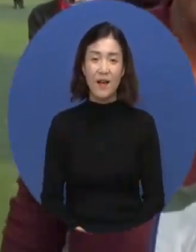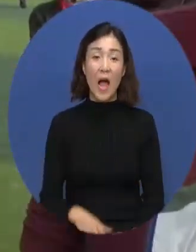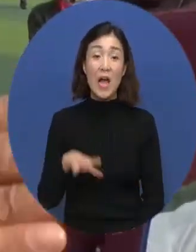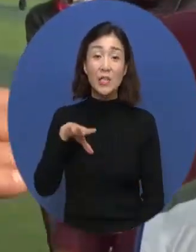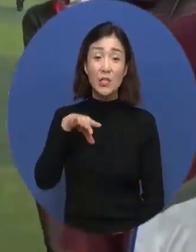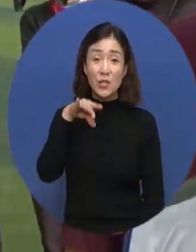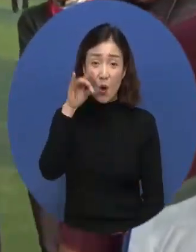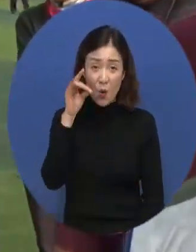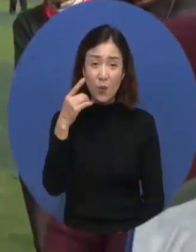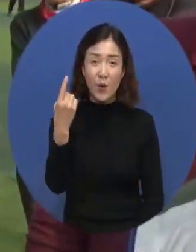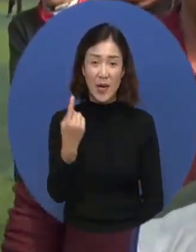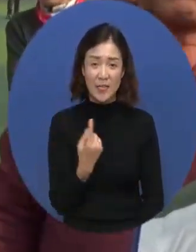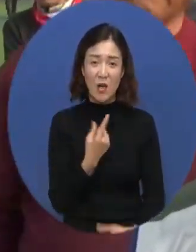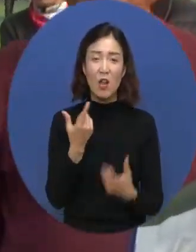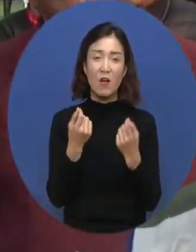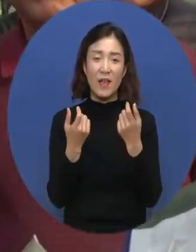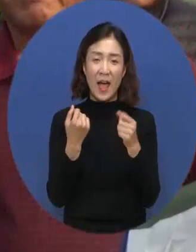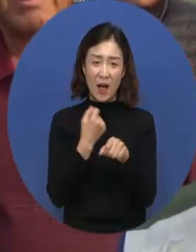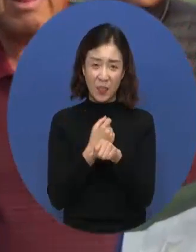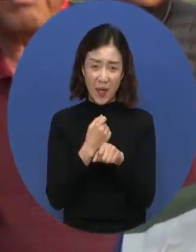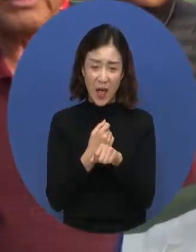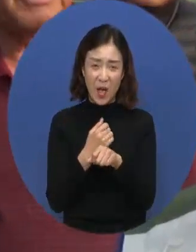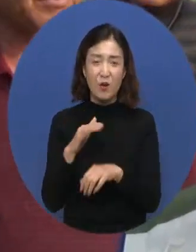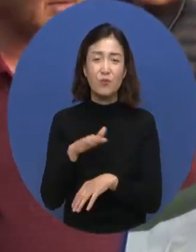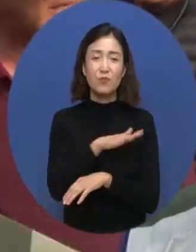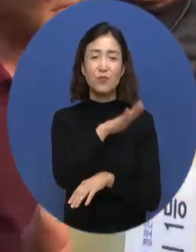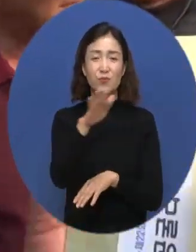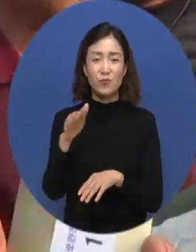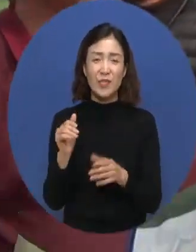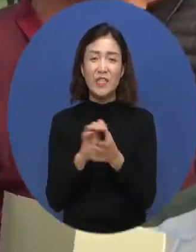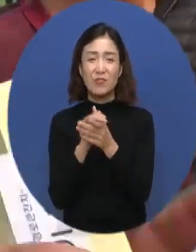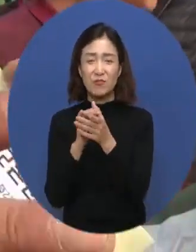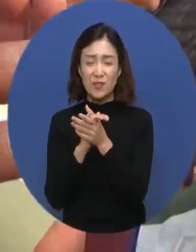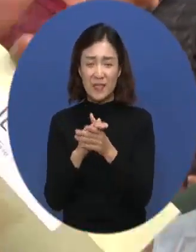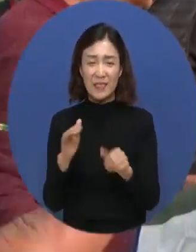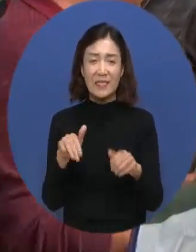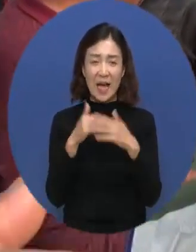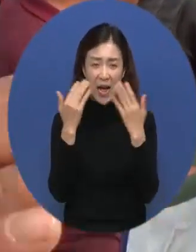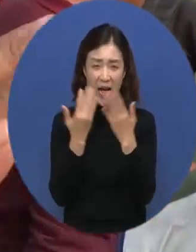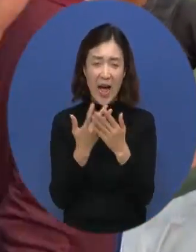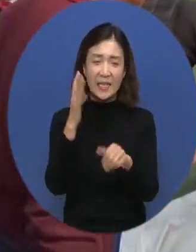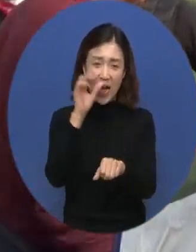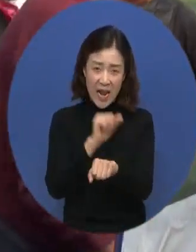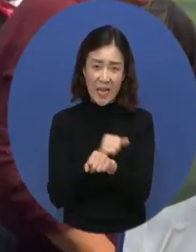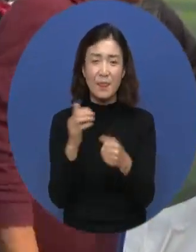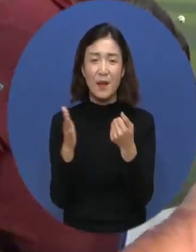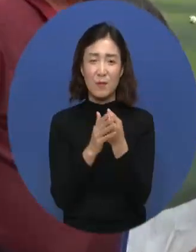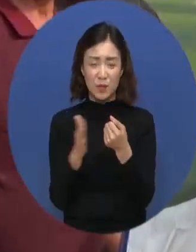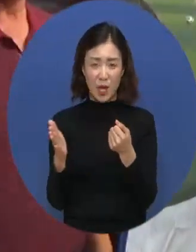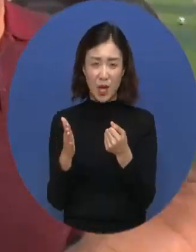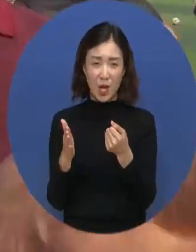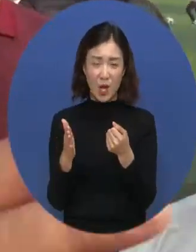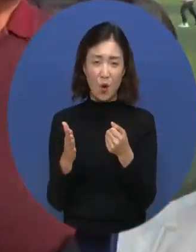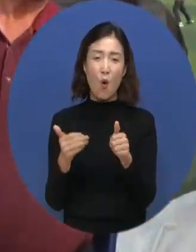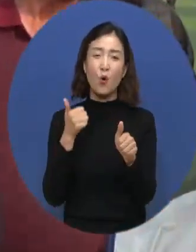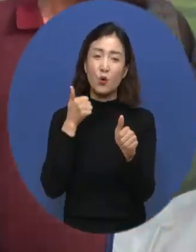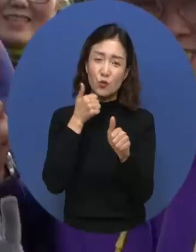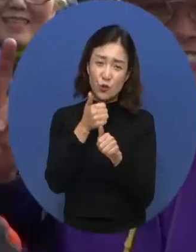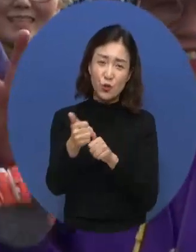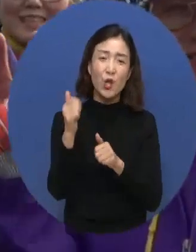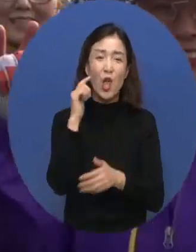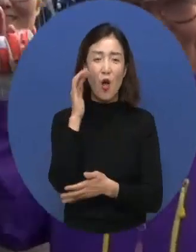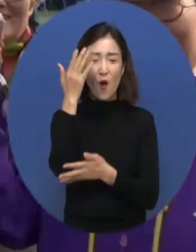다 우리 동료들이 잘했기 때문에 우승을 했기 때문에 동료들한테 우승을 영광을